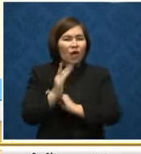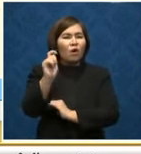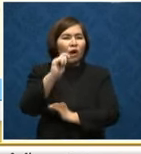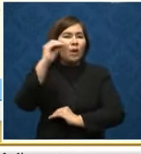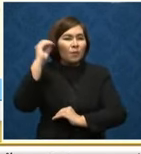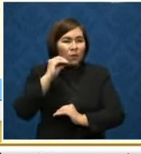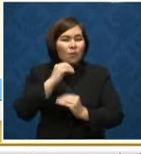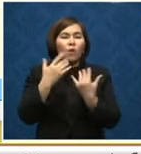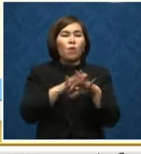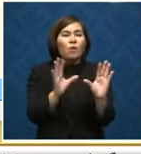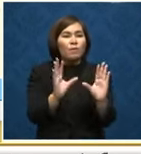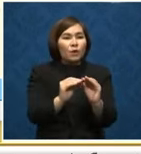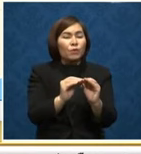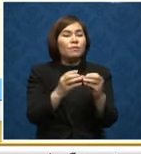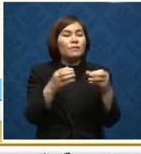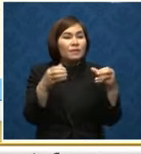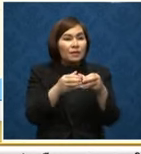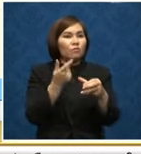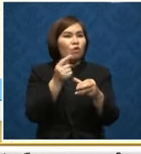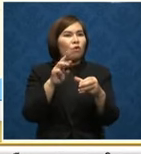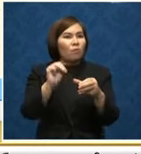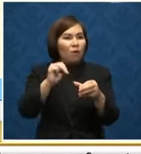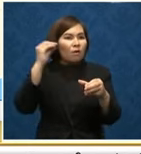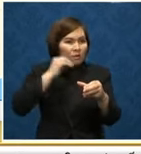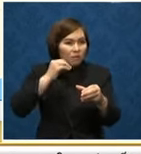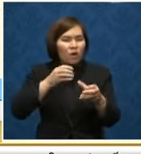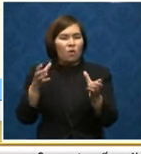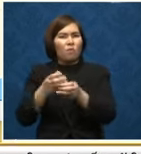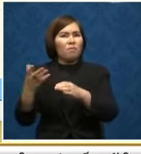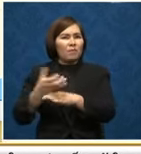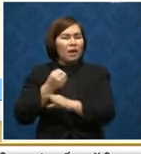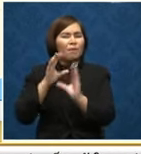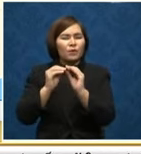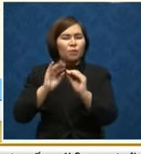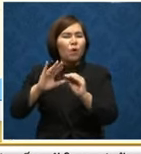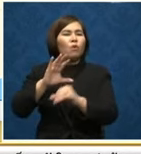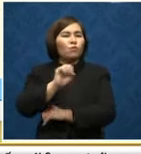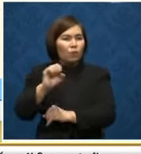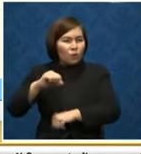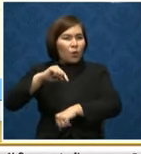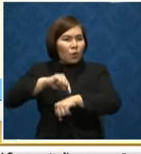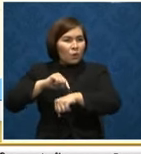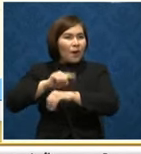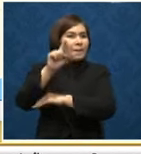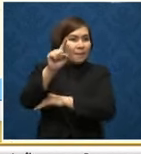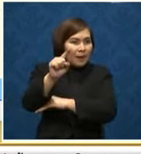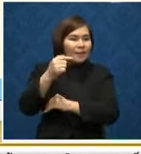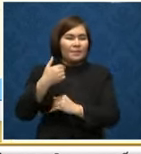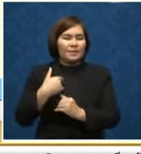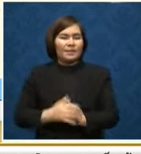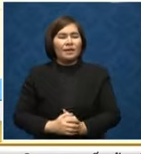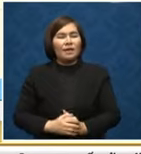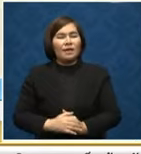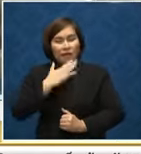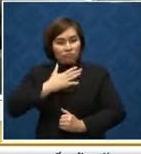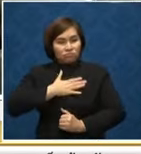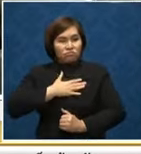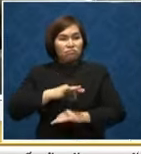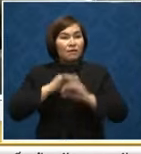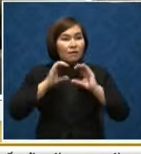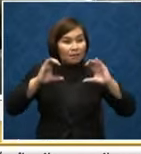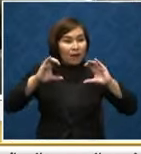จะเป็นกรณีของการประชุมคณะรัฐมนตรีบางพรรคอาจจะมีการประชุมส.ส.ในช่วงเวลาบ่ายถ้าพวกผมเป็นรัฐบาลหรือท่านที่